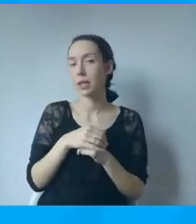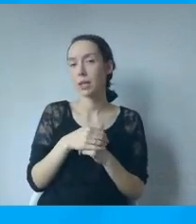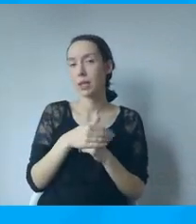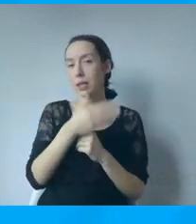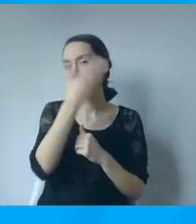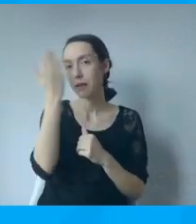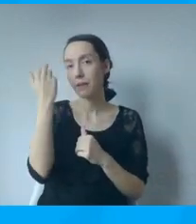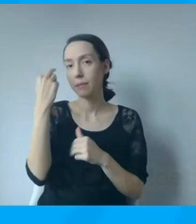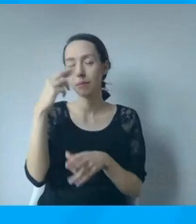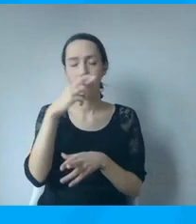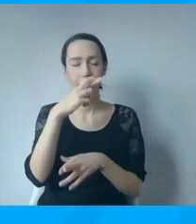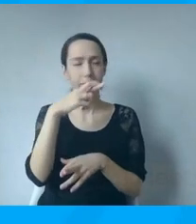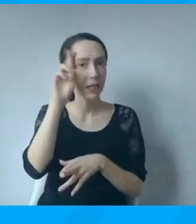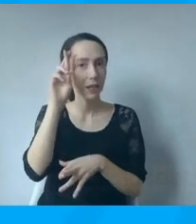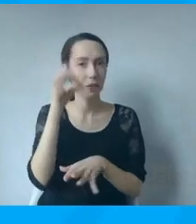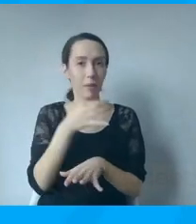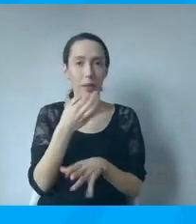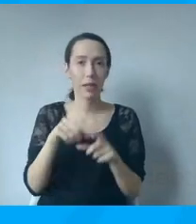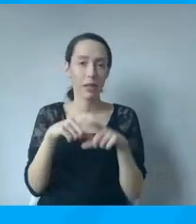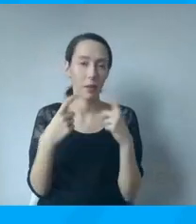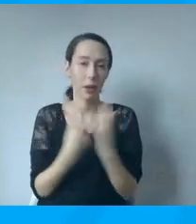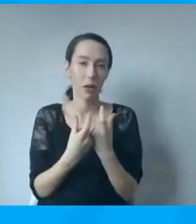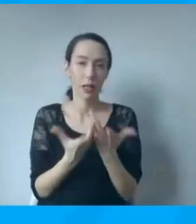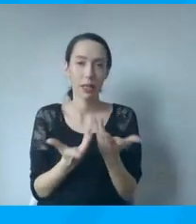Możesz włączyć mikrofon i powiedzieć.